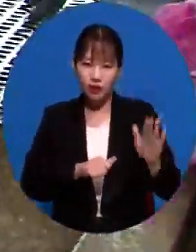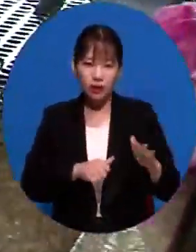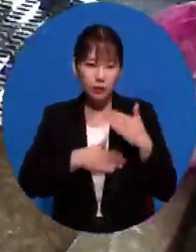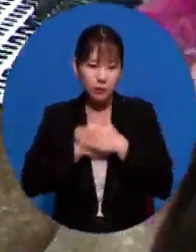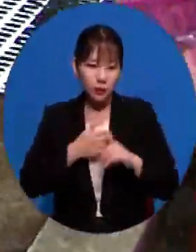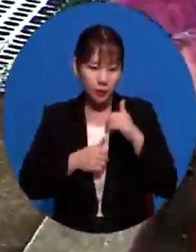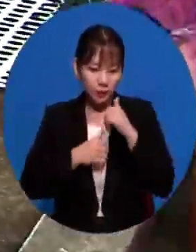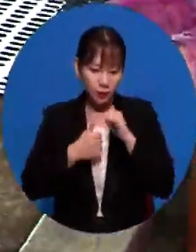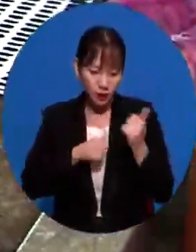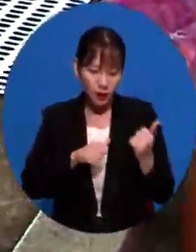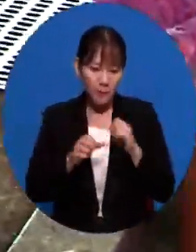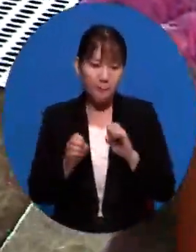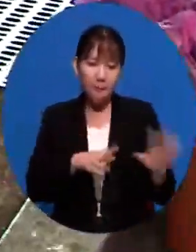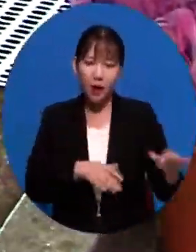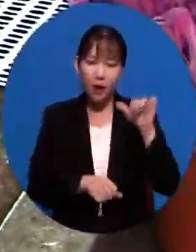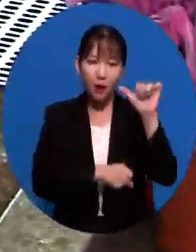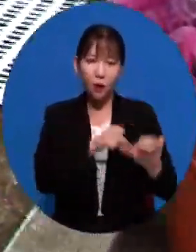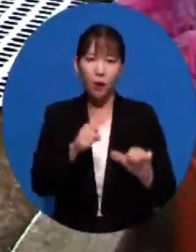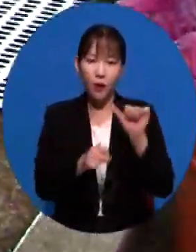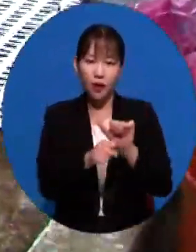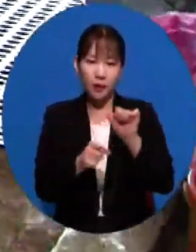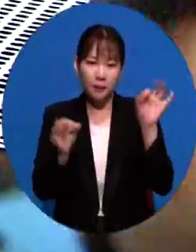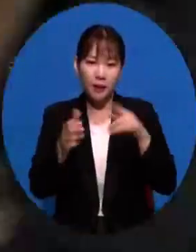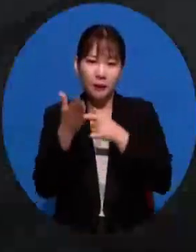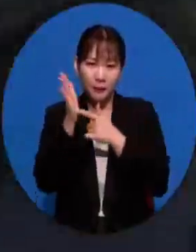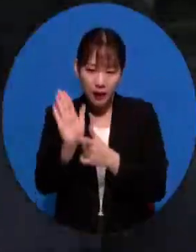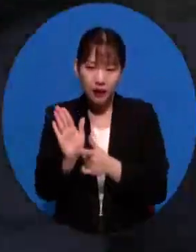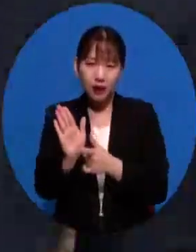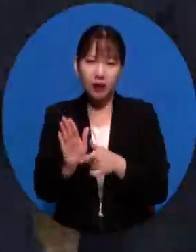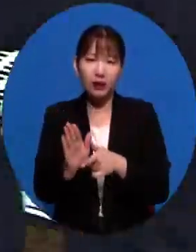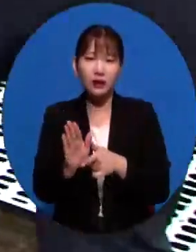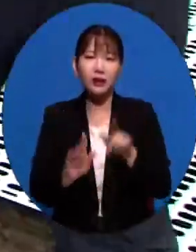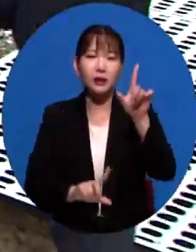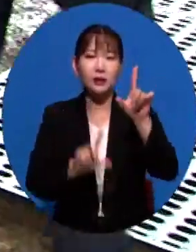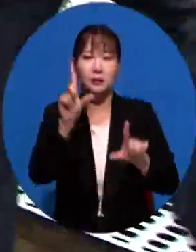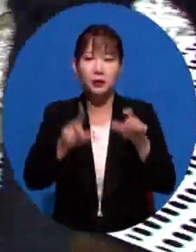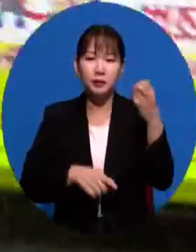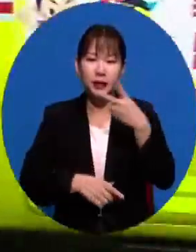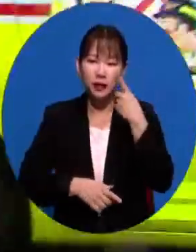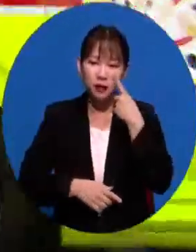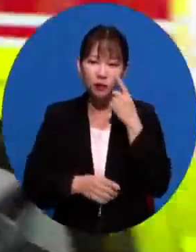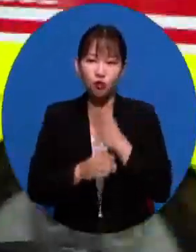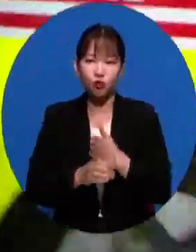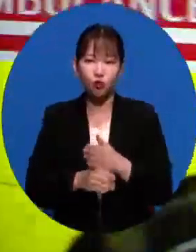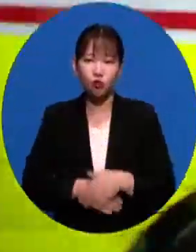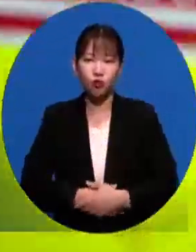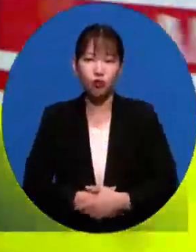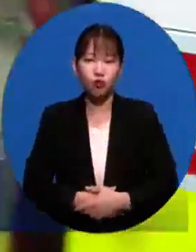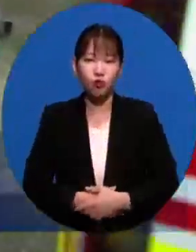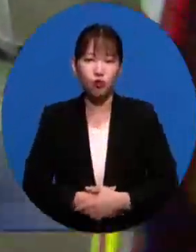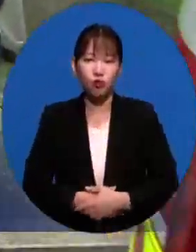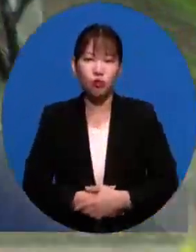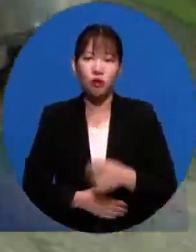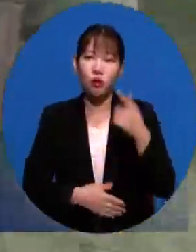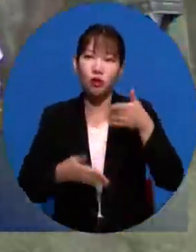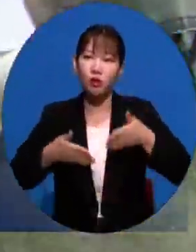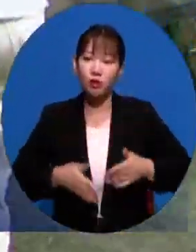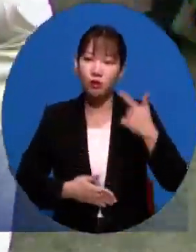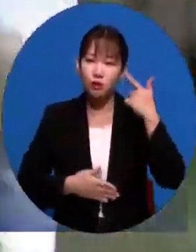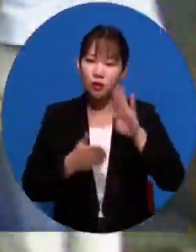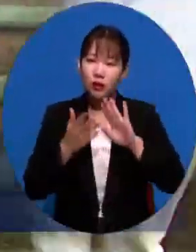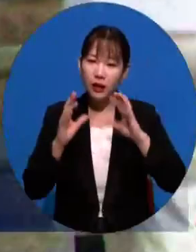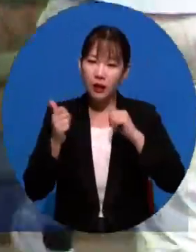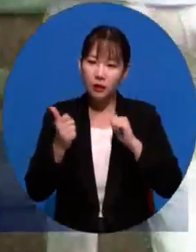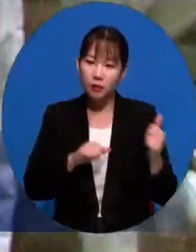시신을 버린 사실이 5년 만에 드러나 경찰 앞에서 당시를 재현하고 있는 겁니다. 생후 6일 된 아기를 왜 유기하신